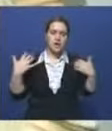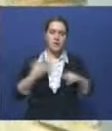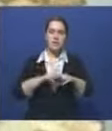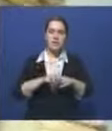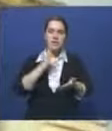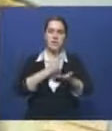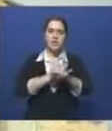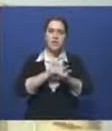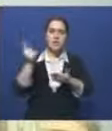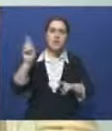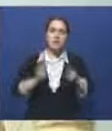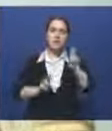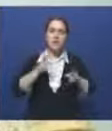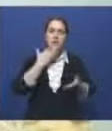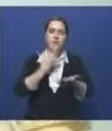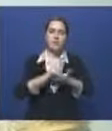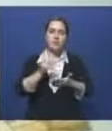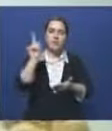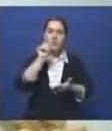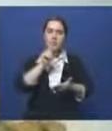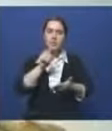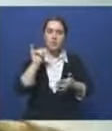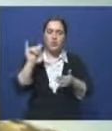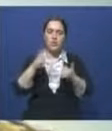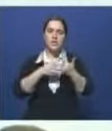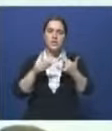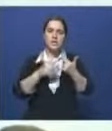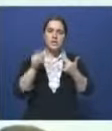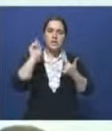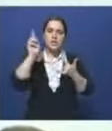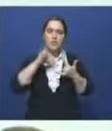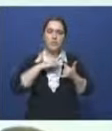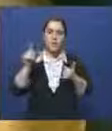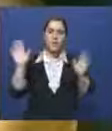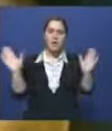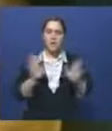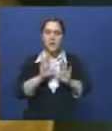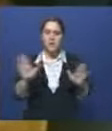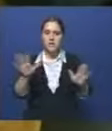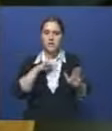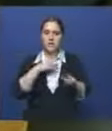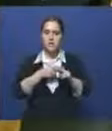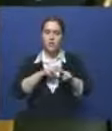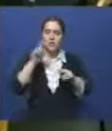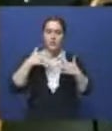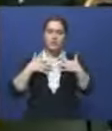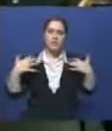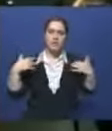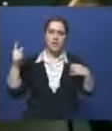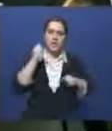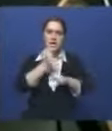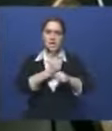аксиома, говорит музыковед Асия Мухамбетова, что у земледельцев было развито песенное, хоровое пение, а у скотоводов –